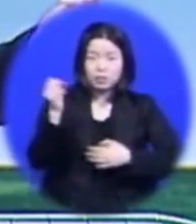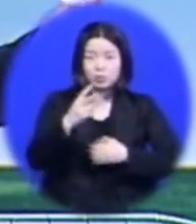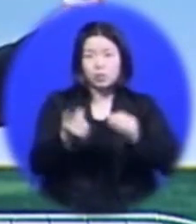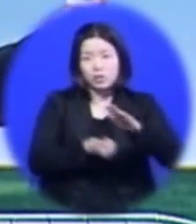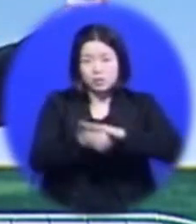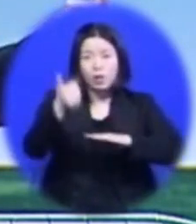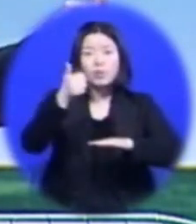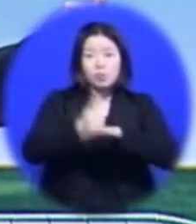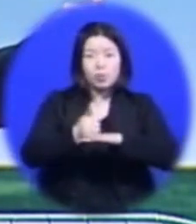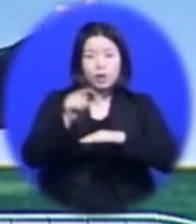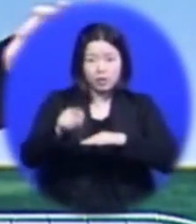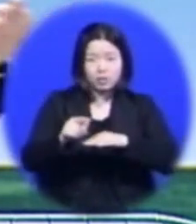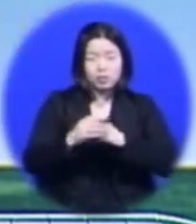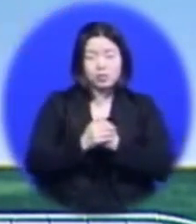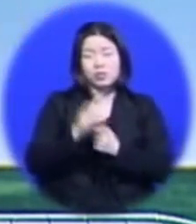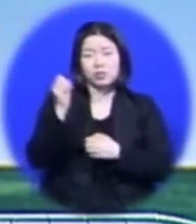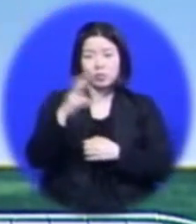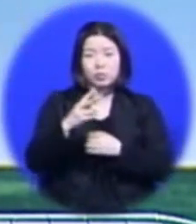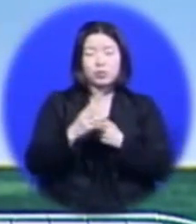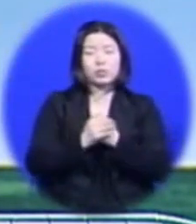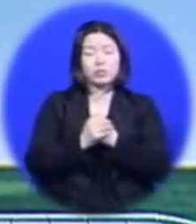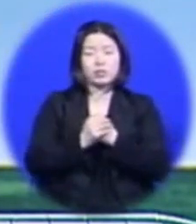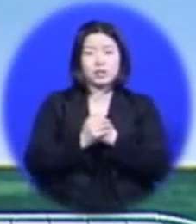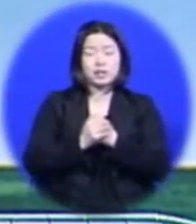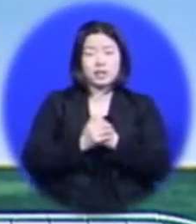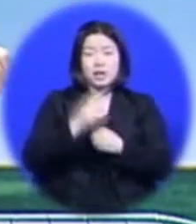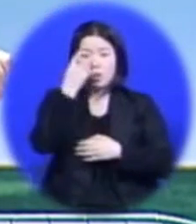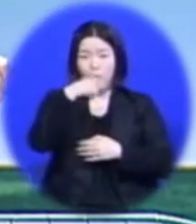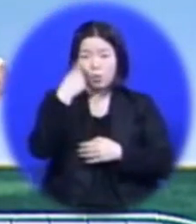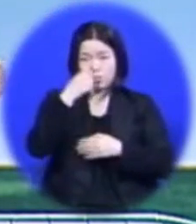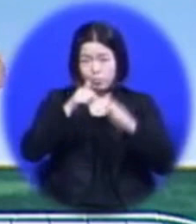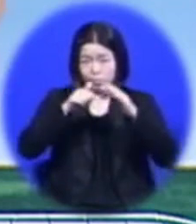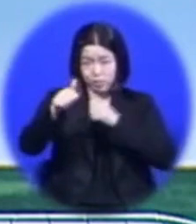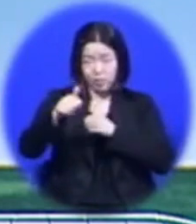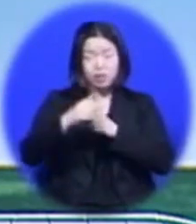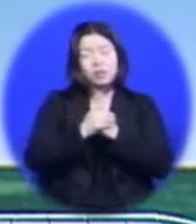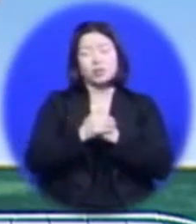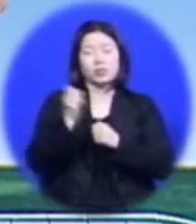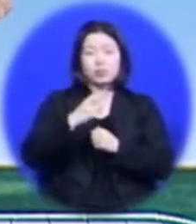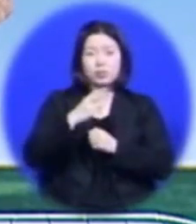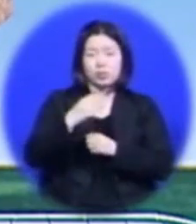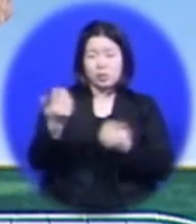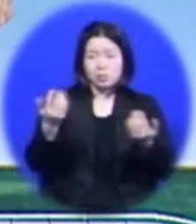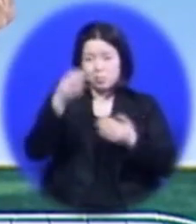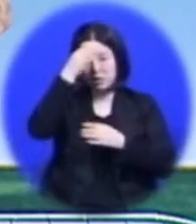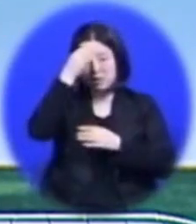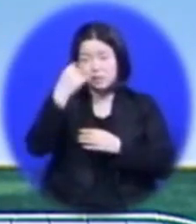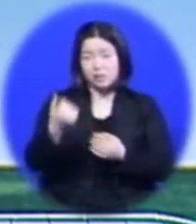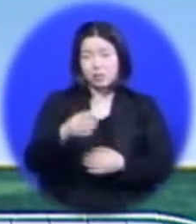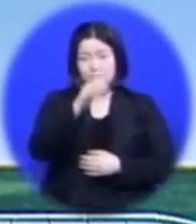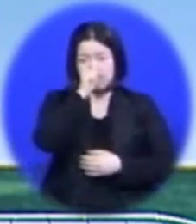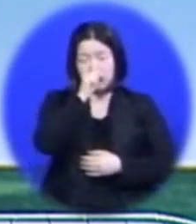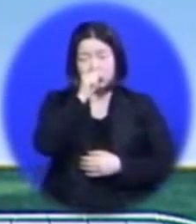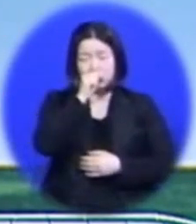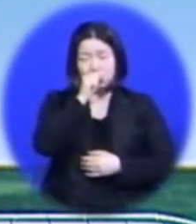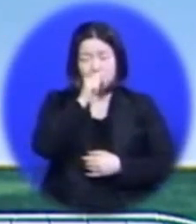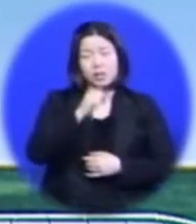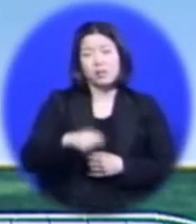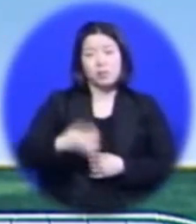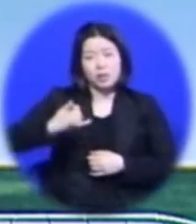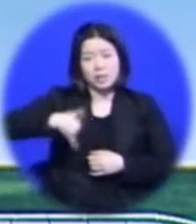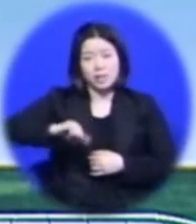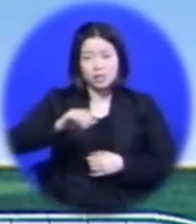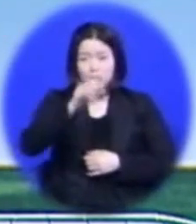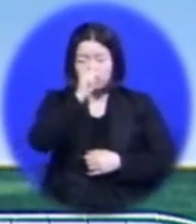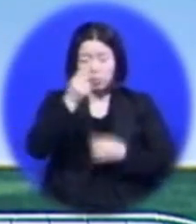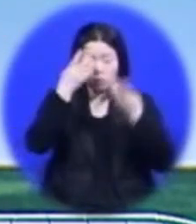거, 뭐 인물이 잘생긴 거, 재능이 많은 거, 자녀들이 뭐 좋은 대학에